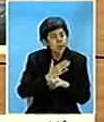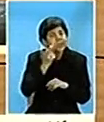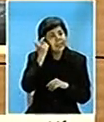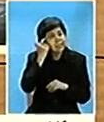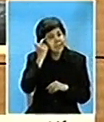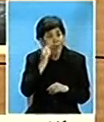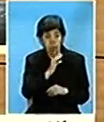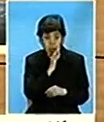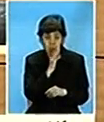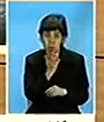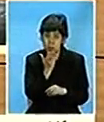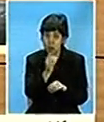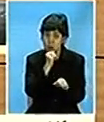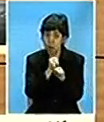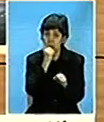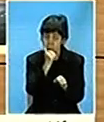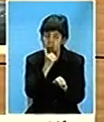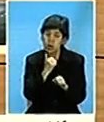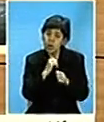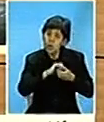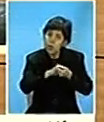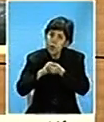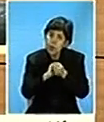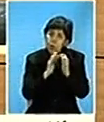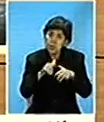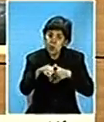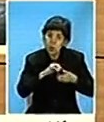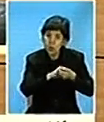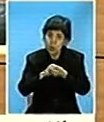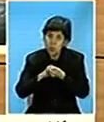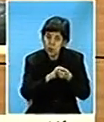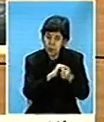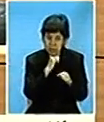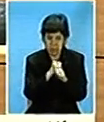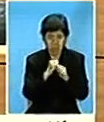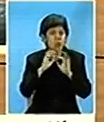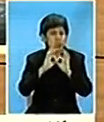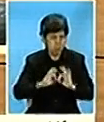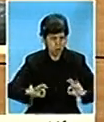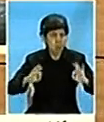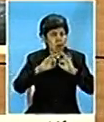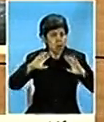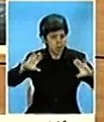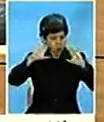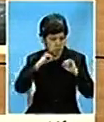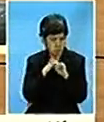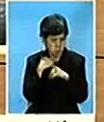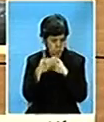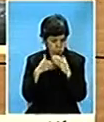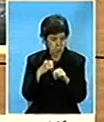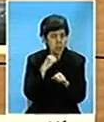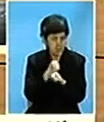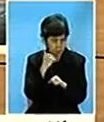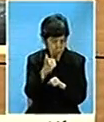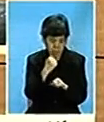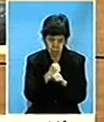าถ้าหากว่าท่านกระทำอย่างนั้นได้การร่วมมือของพี่น้องประชาชนจะเป็นพลังอย่างมหาศาลให้กับรัฐบาลในการเดินไปข้างหน้าต่อไปเ